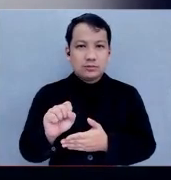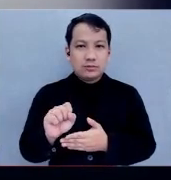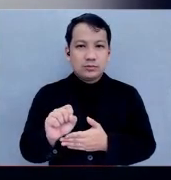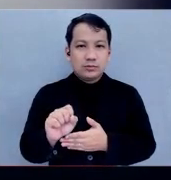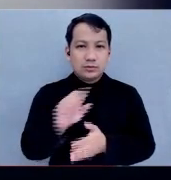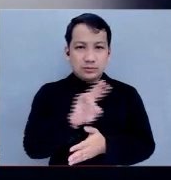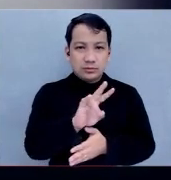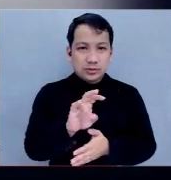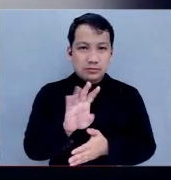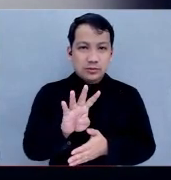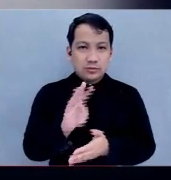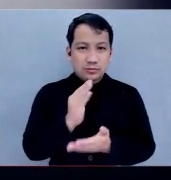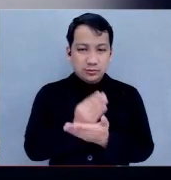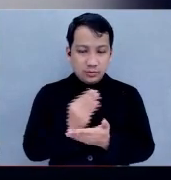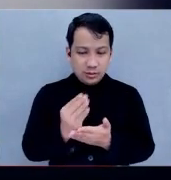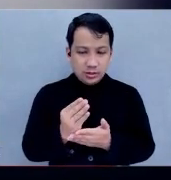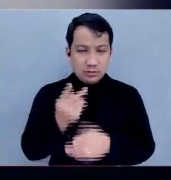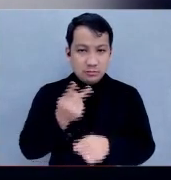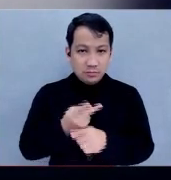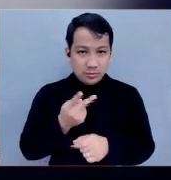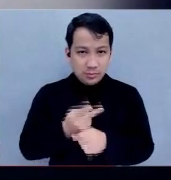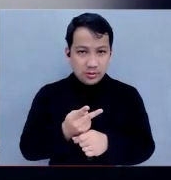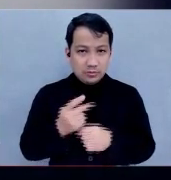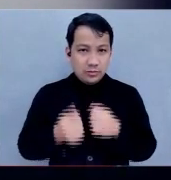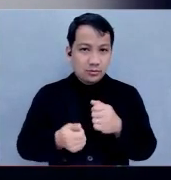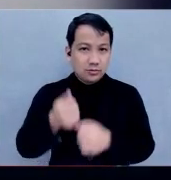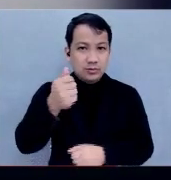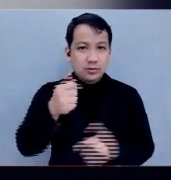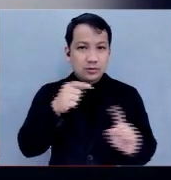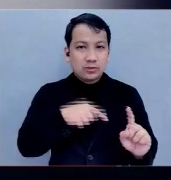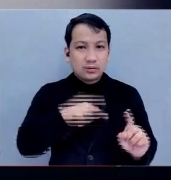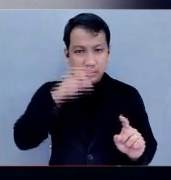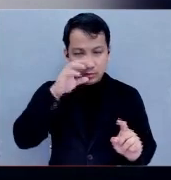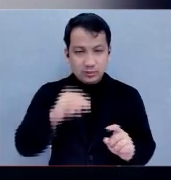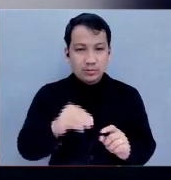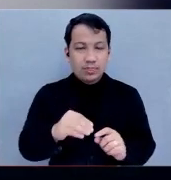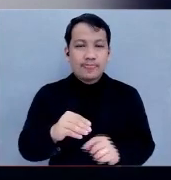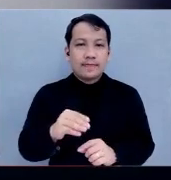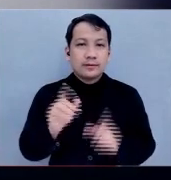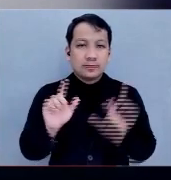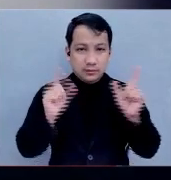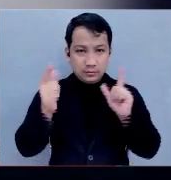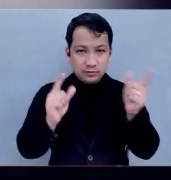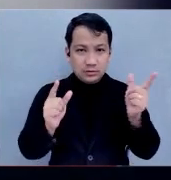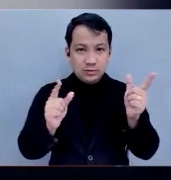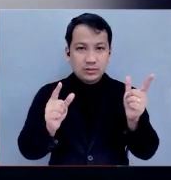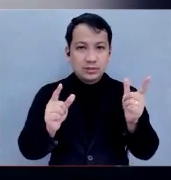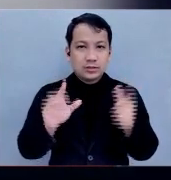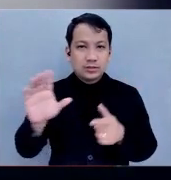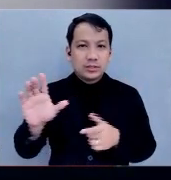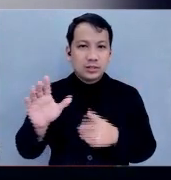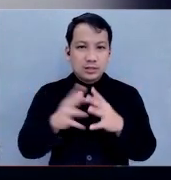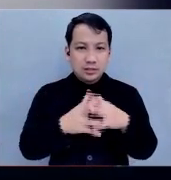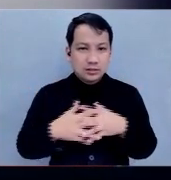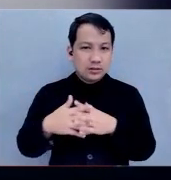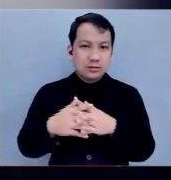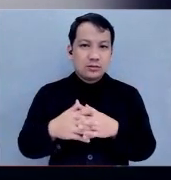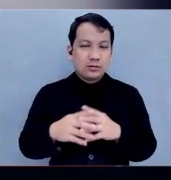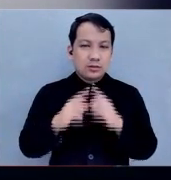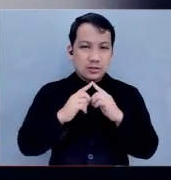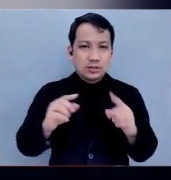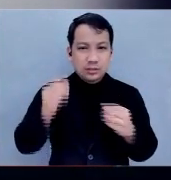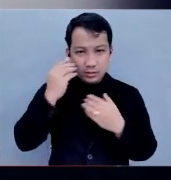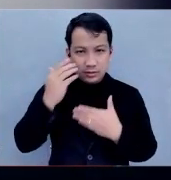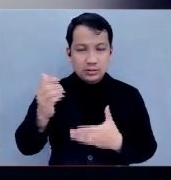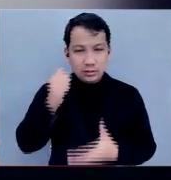74 billion pesos ang napanalunan ng isang lalaki sa lottery sa Maine sa Amerika. Pero pinagkalat daw yan ng kanyang